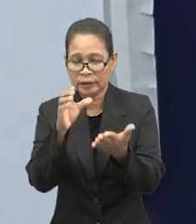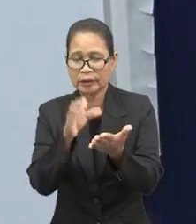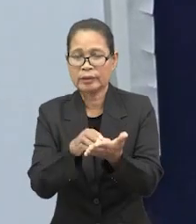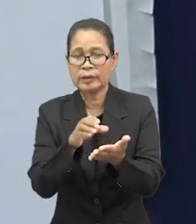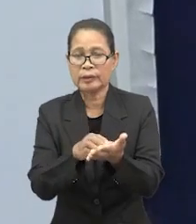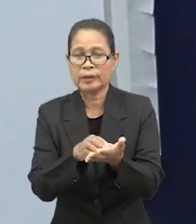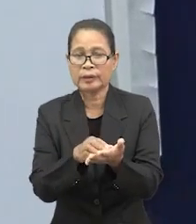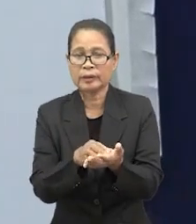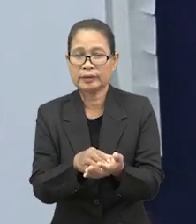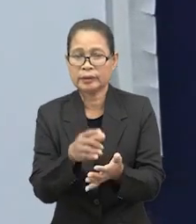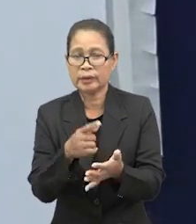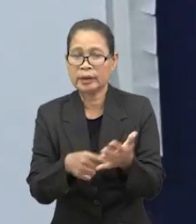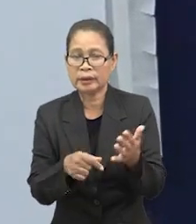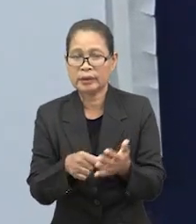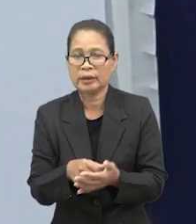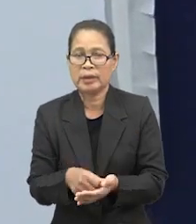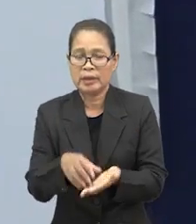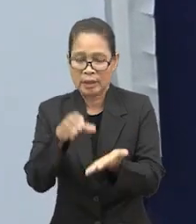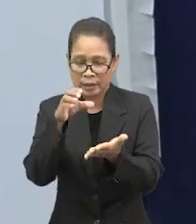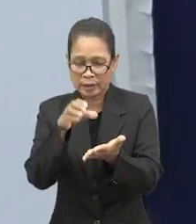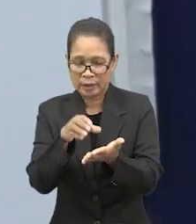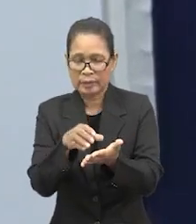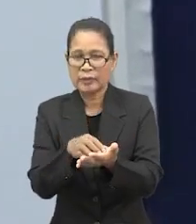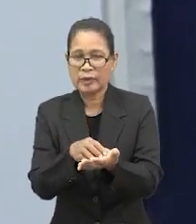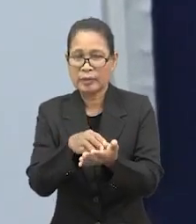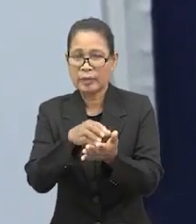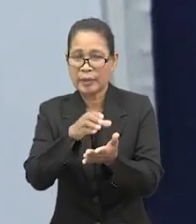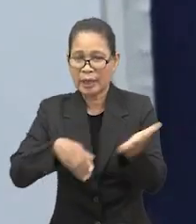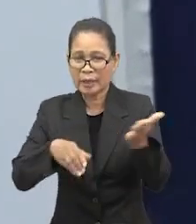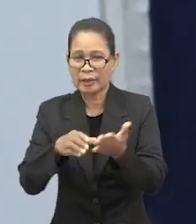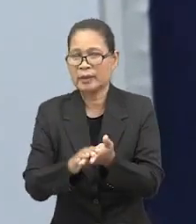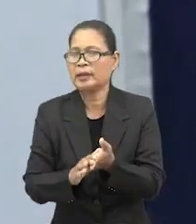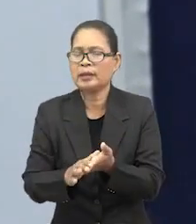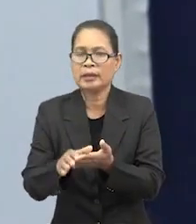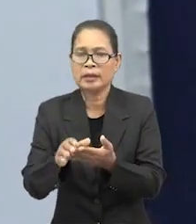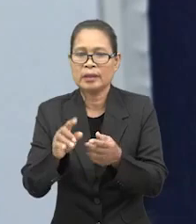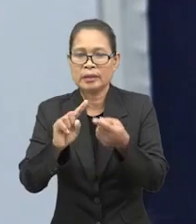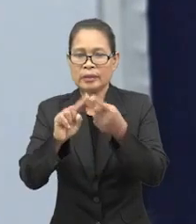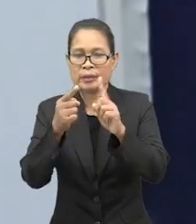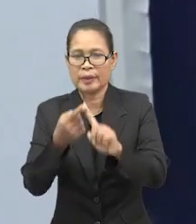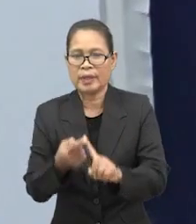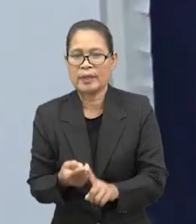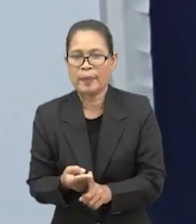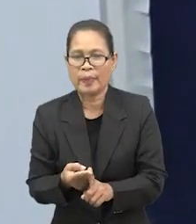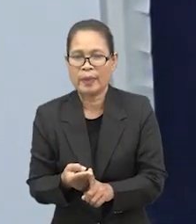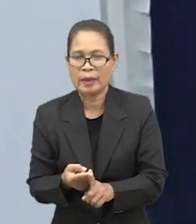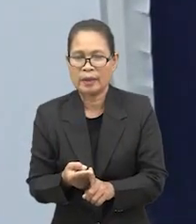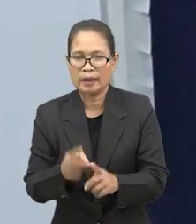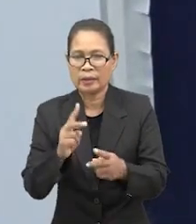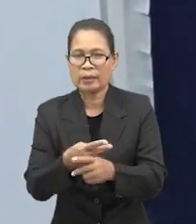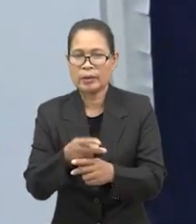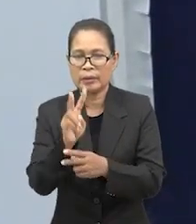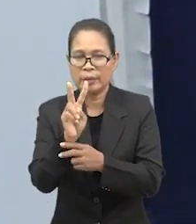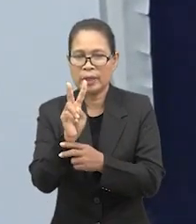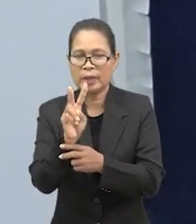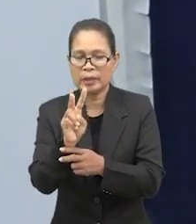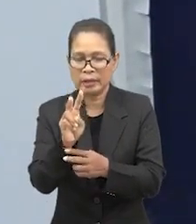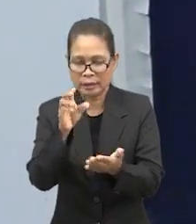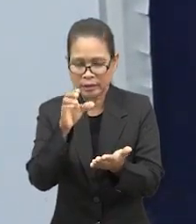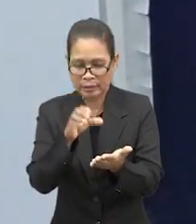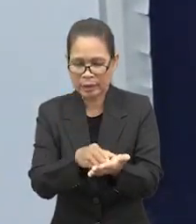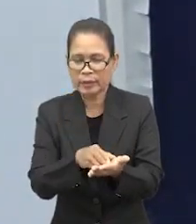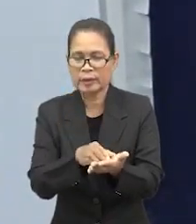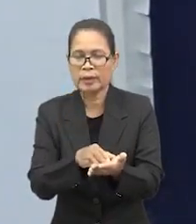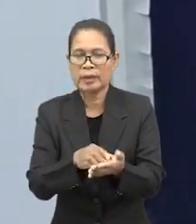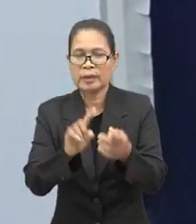nó khang khỏi chọt ní chia chùm luôn ấy chà hàng cào chất cứ chia phần này tu sụp hiệp chẳng tu tì pì